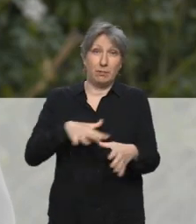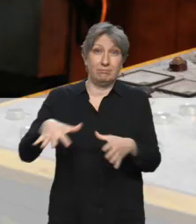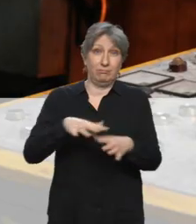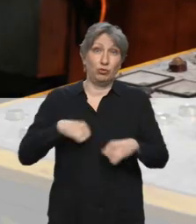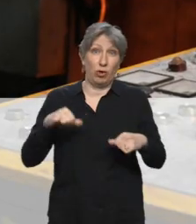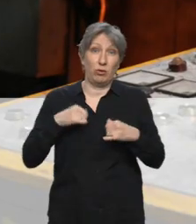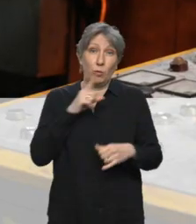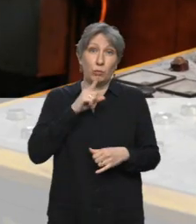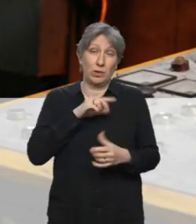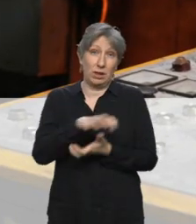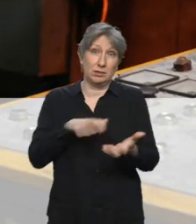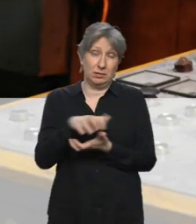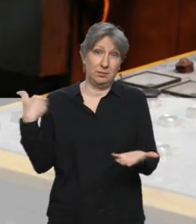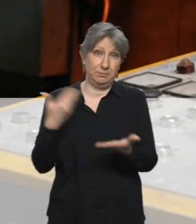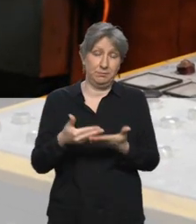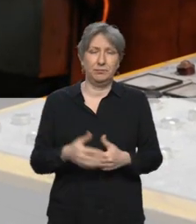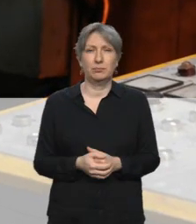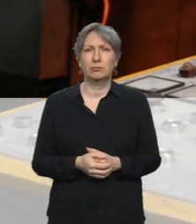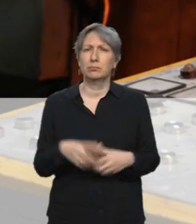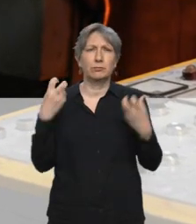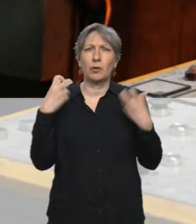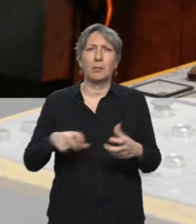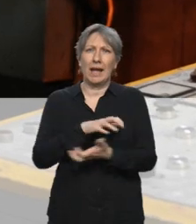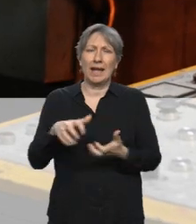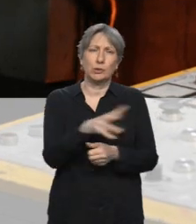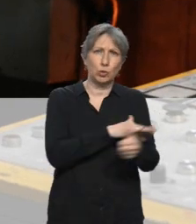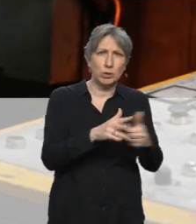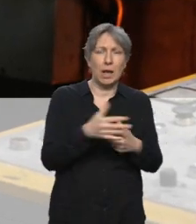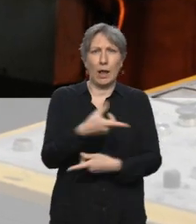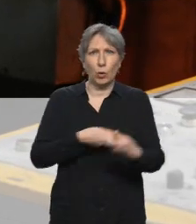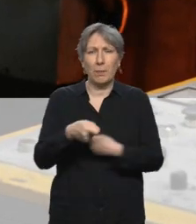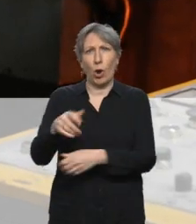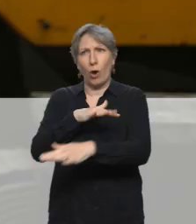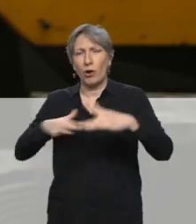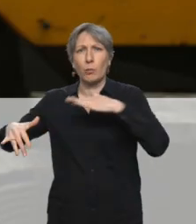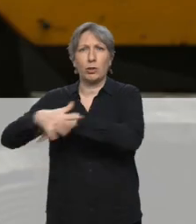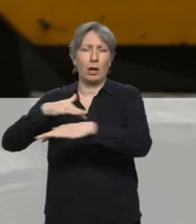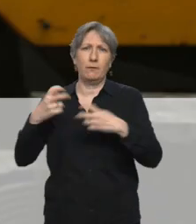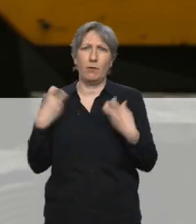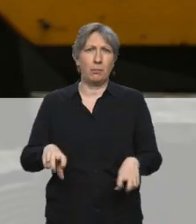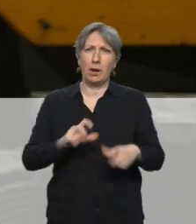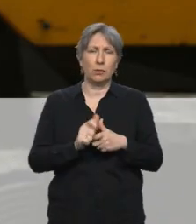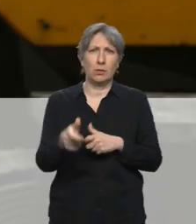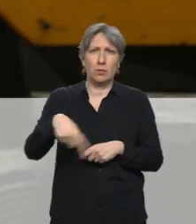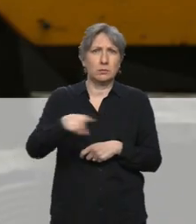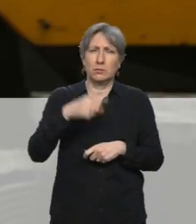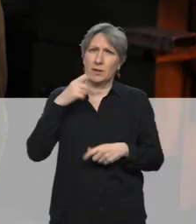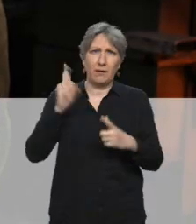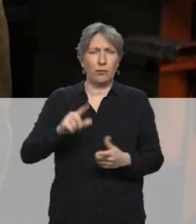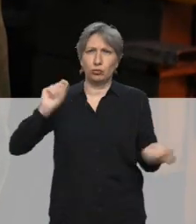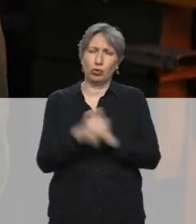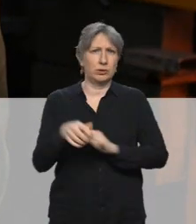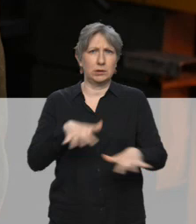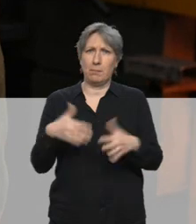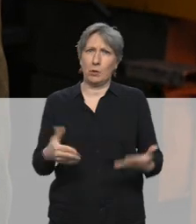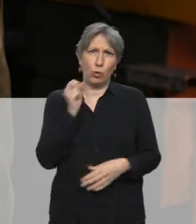crise sanitaire. Nous refusons que les jeunes subissent les conséquences de la crise sociale, économique et environnementale. Il est urgent de renverser ce système dès maintenant.